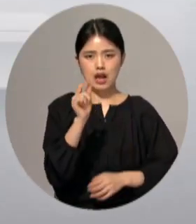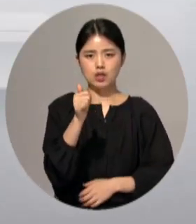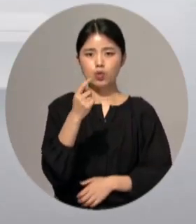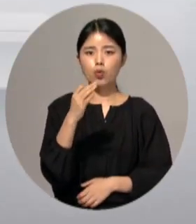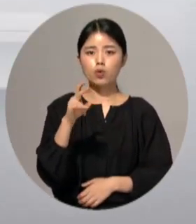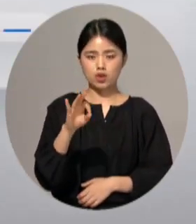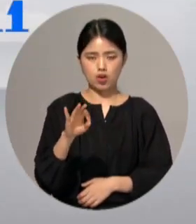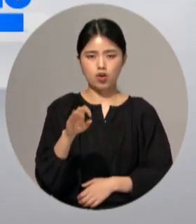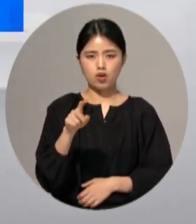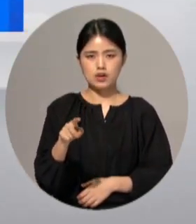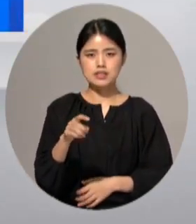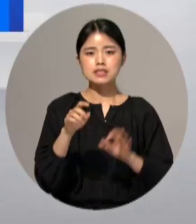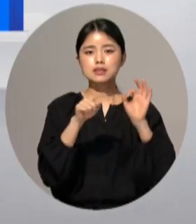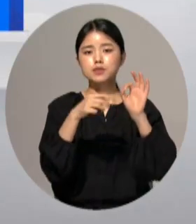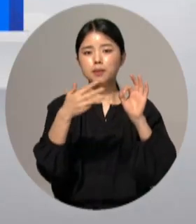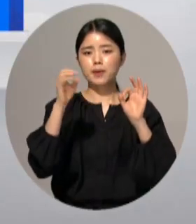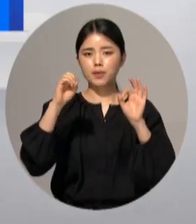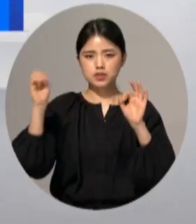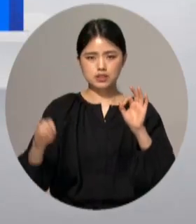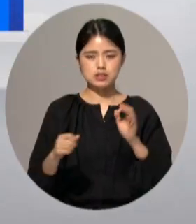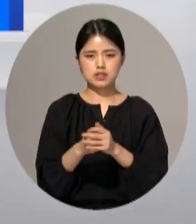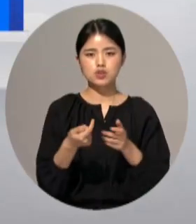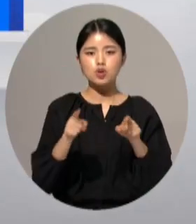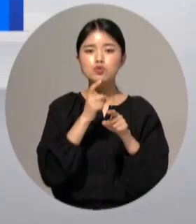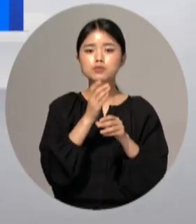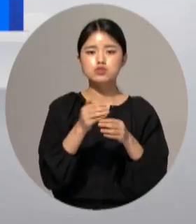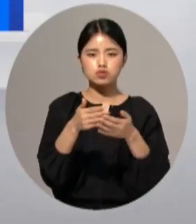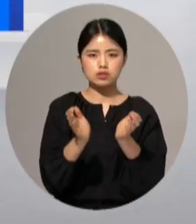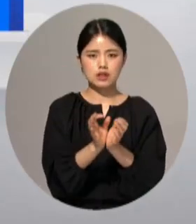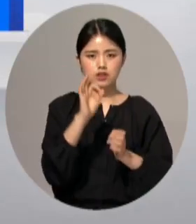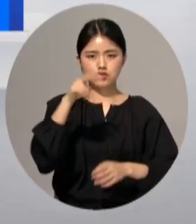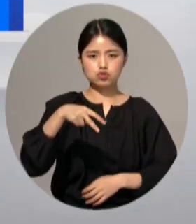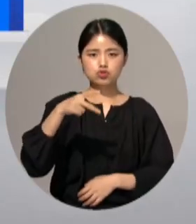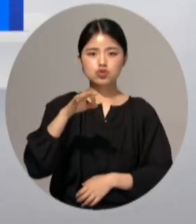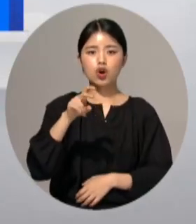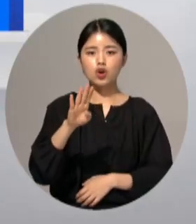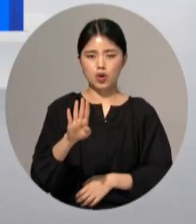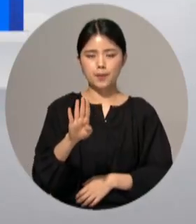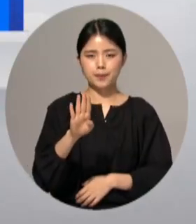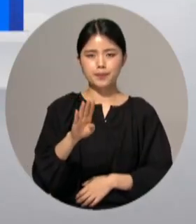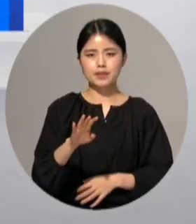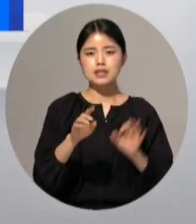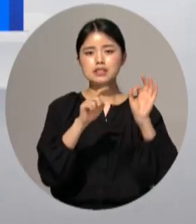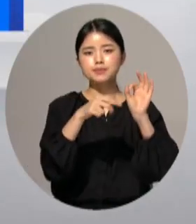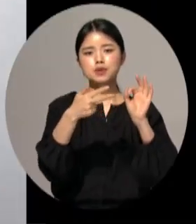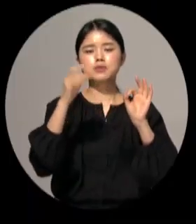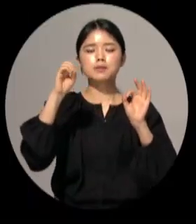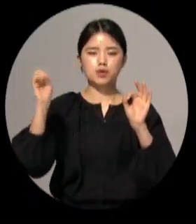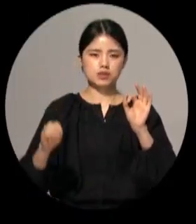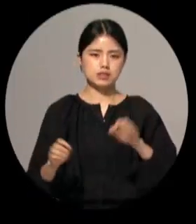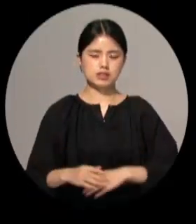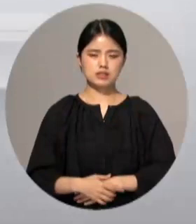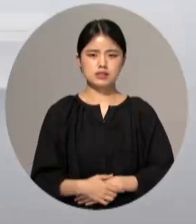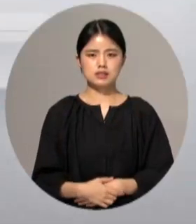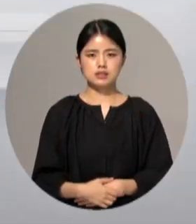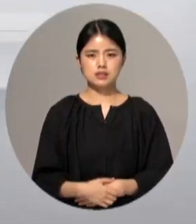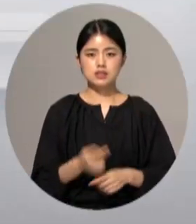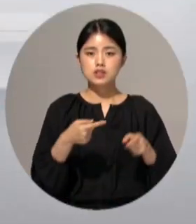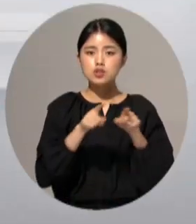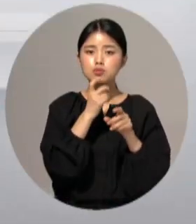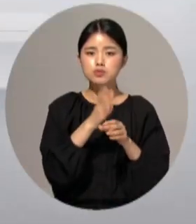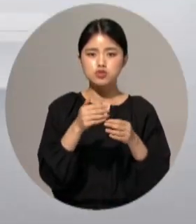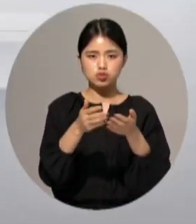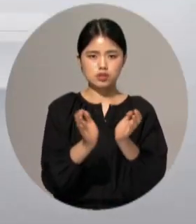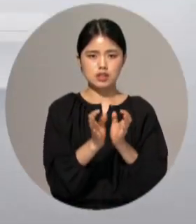국회의원 10.8% 더불어 민주당 유성엽 전 국회의원 10.7% 더불어